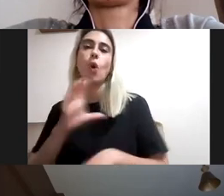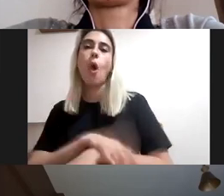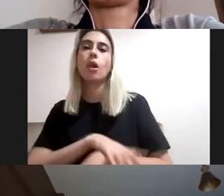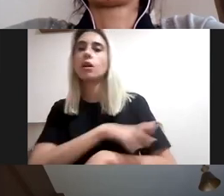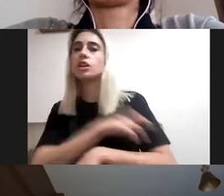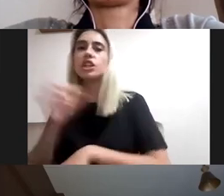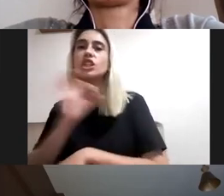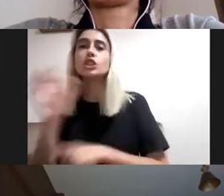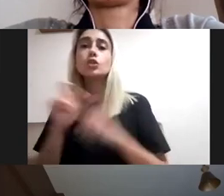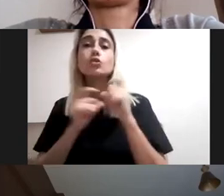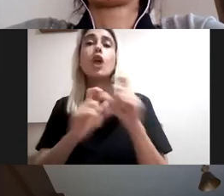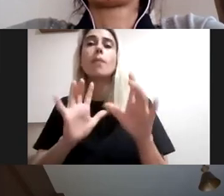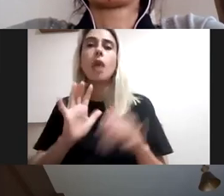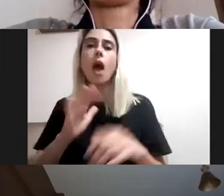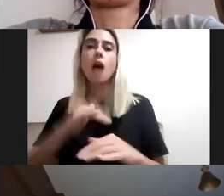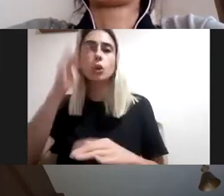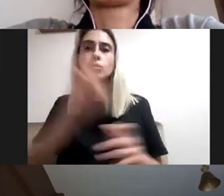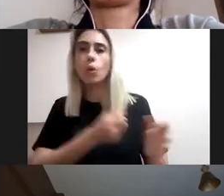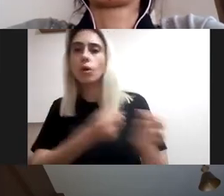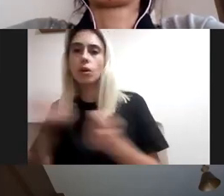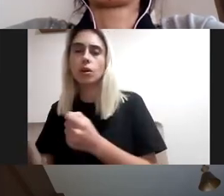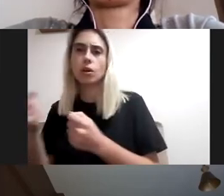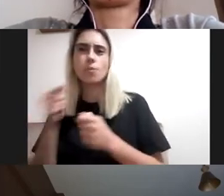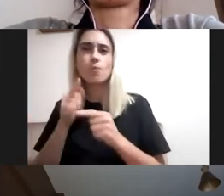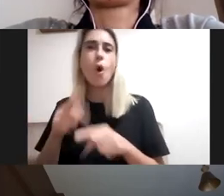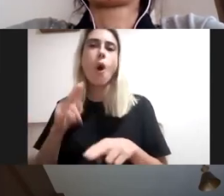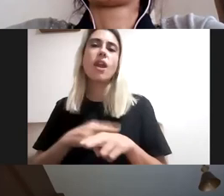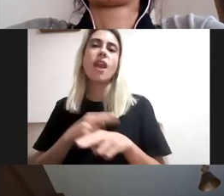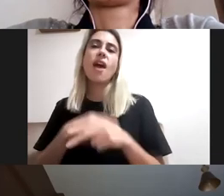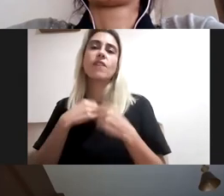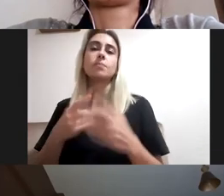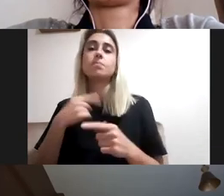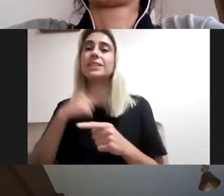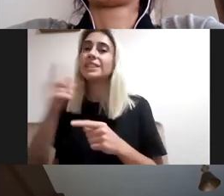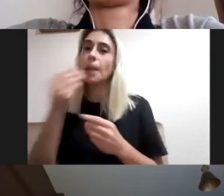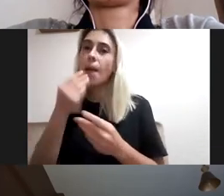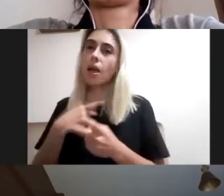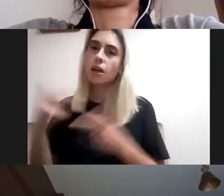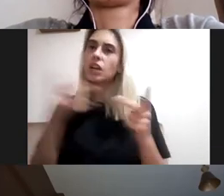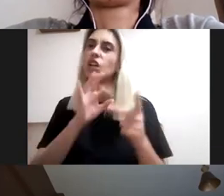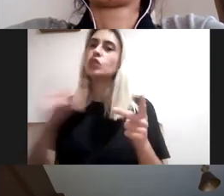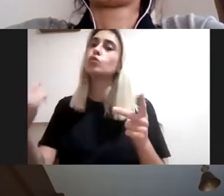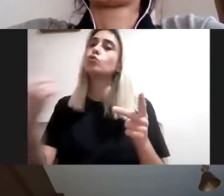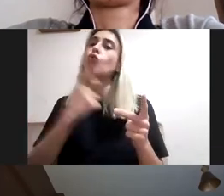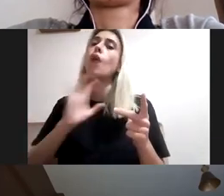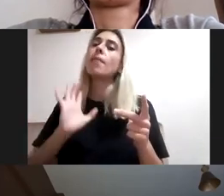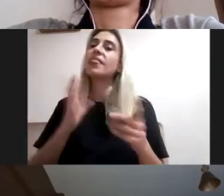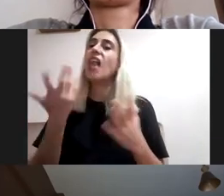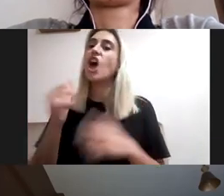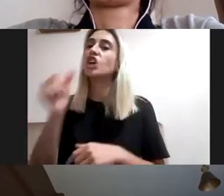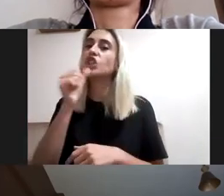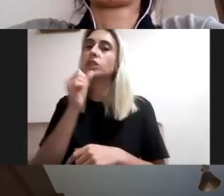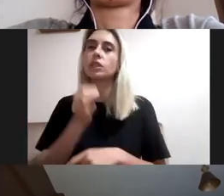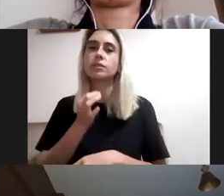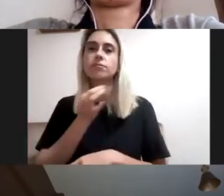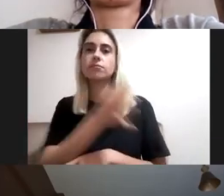sormadan asansöre sürüklemeye çalışıyorlar. Ben de şu örneği veriyorum. Biz sizle yemeğe gitsek, siz bana hiçbir şey sormadan ne içeceğinize,